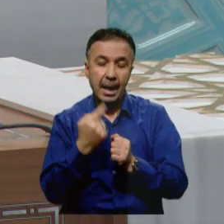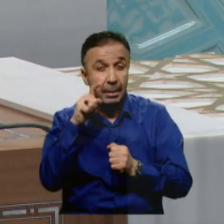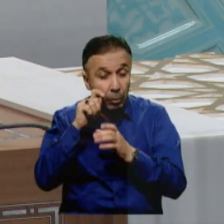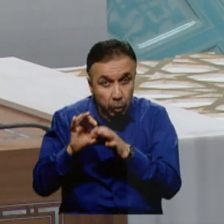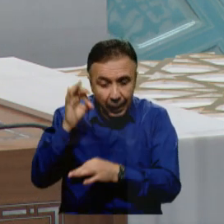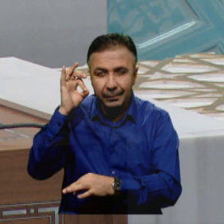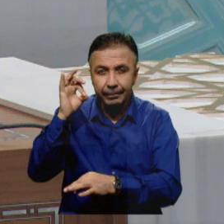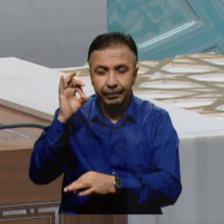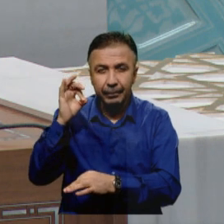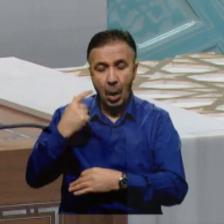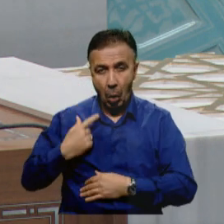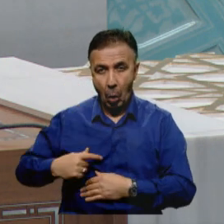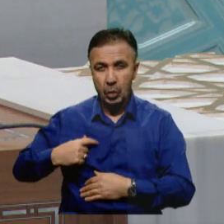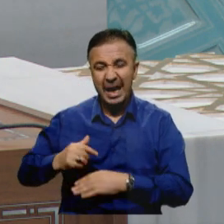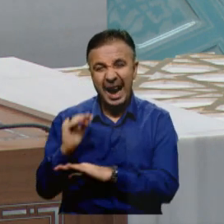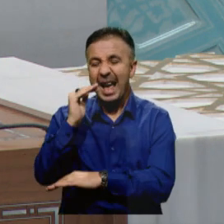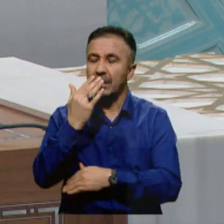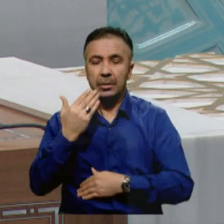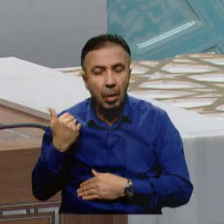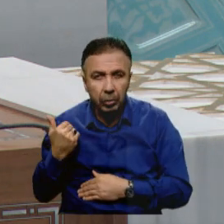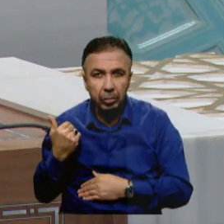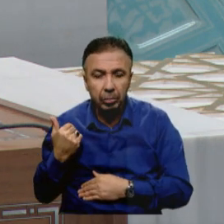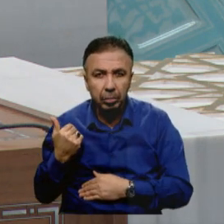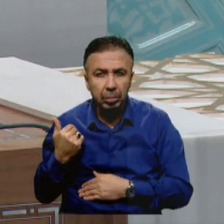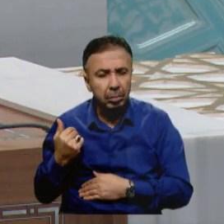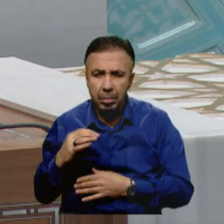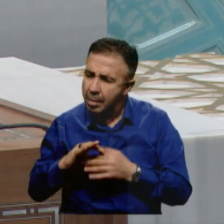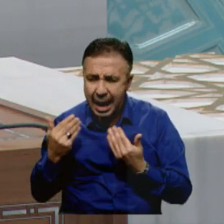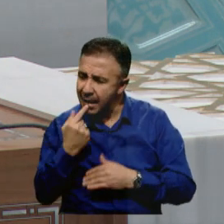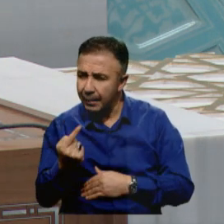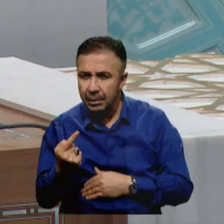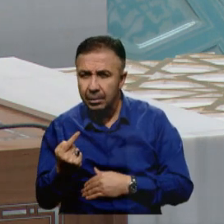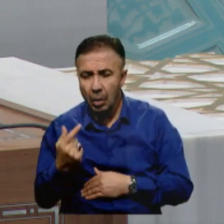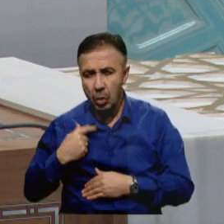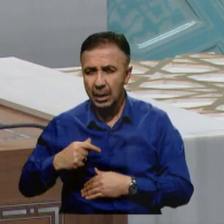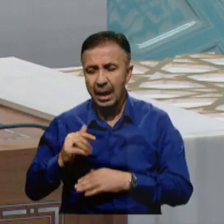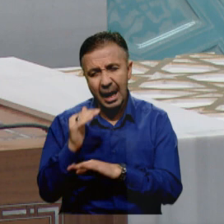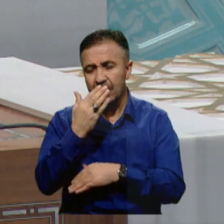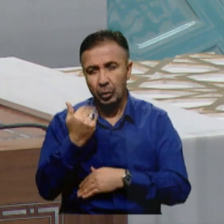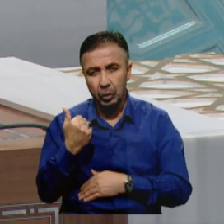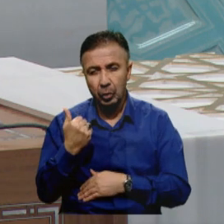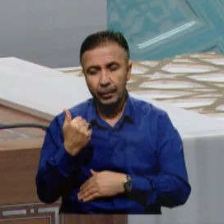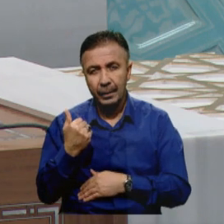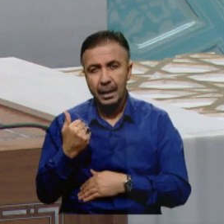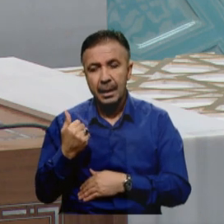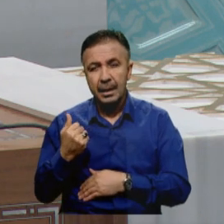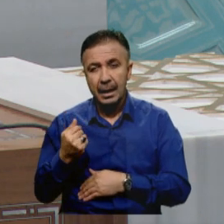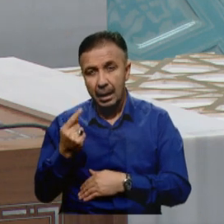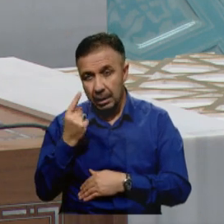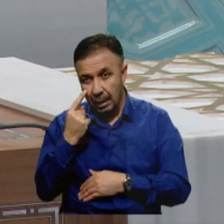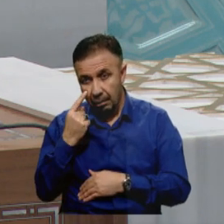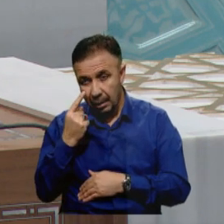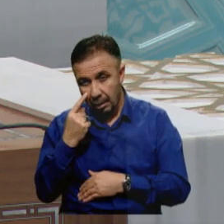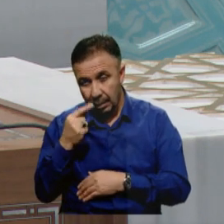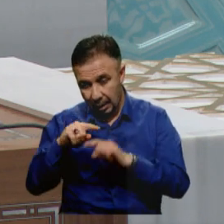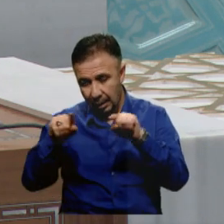Müslümanın özel hayatı yoktur. Ne demek özel hayatı yoktur? Yani kamu alanında da, özel alanda